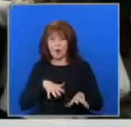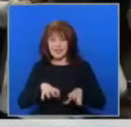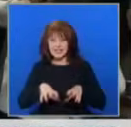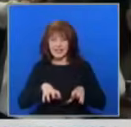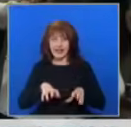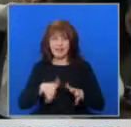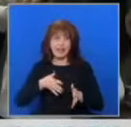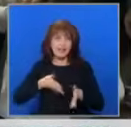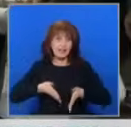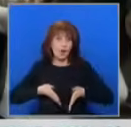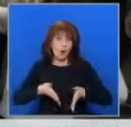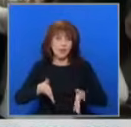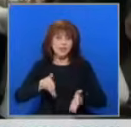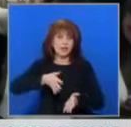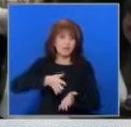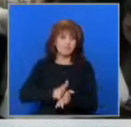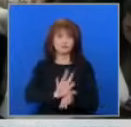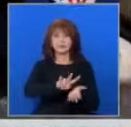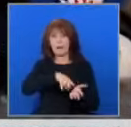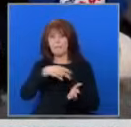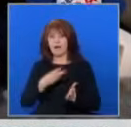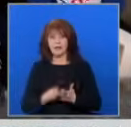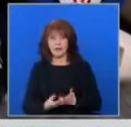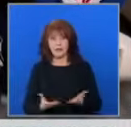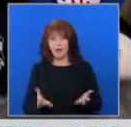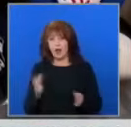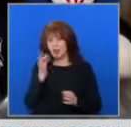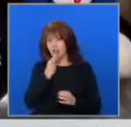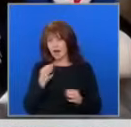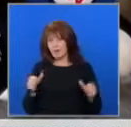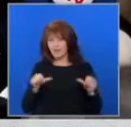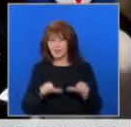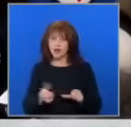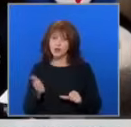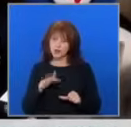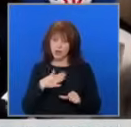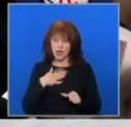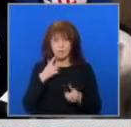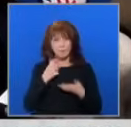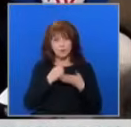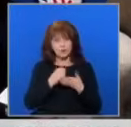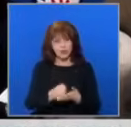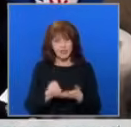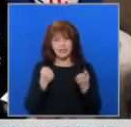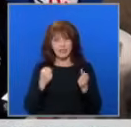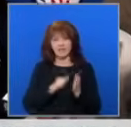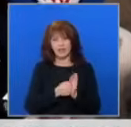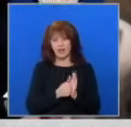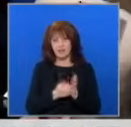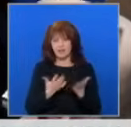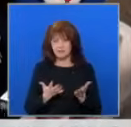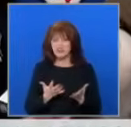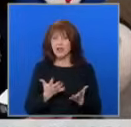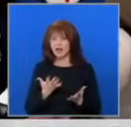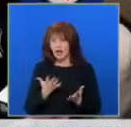там. Между първо и второ ще прекроиме нещата. Няма нищо фатално. Ще има бюджет здравната каса. Да не се напряга прекалено премиера,